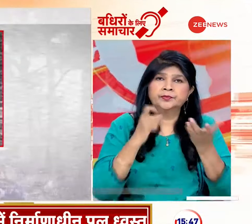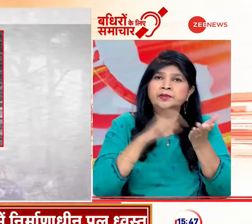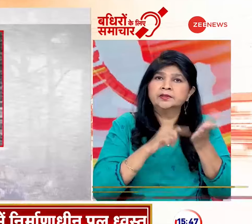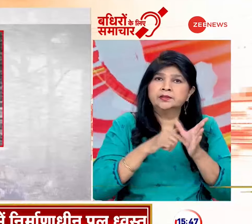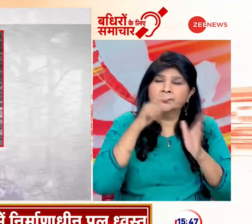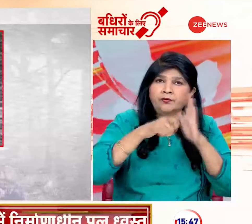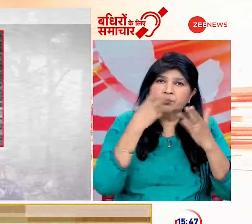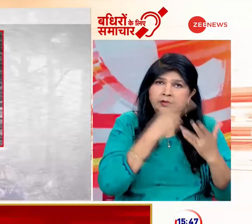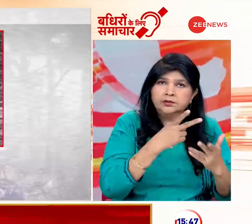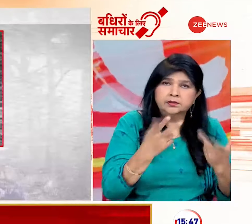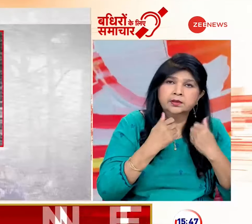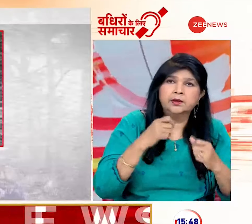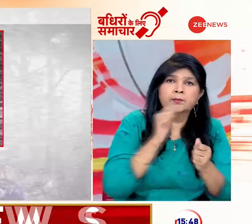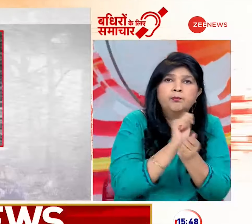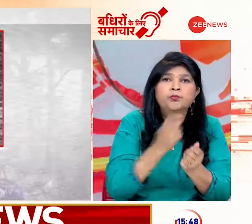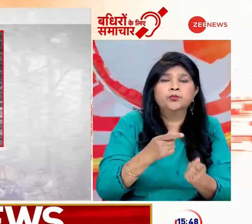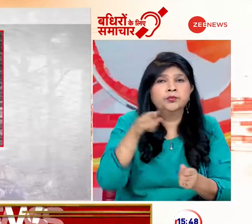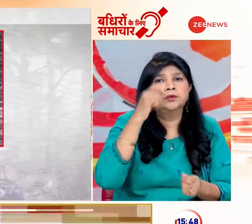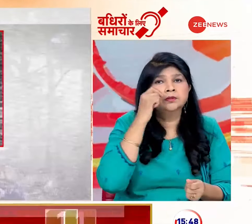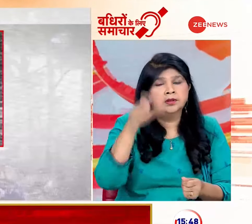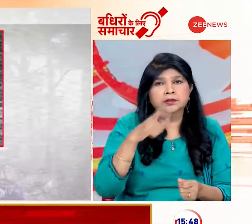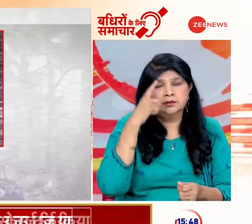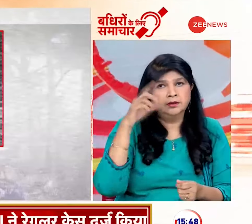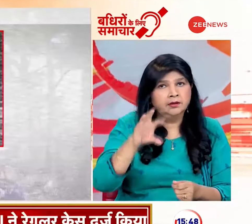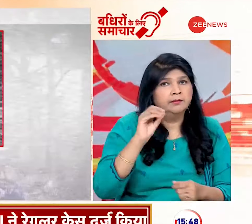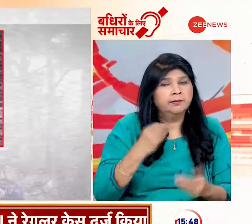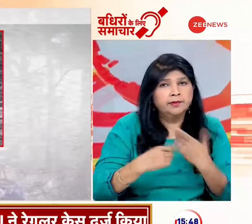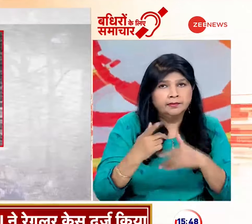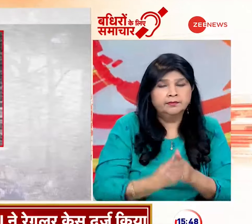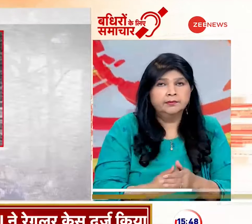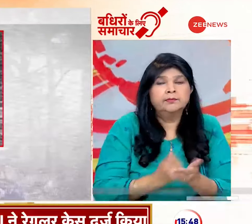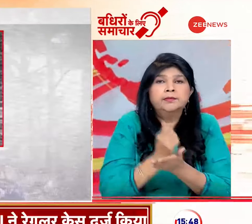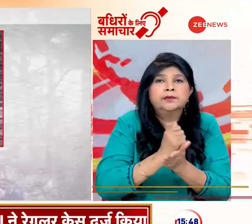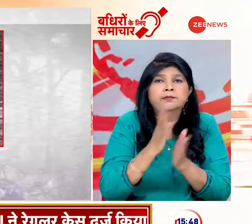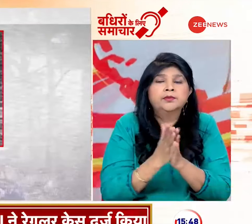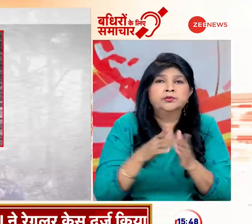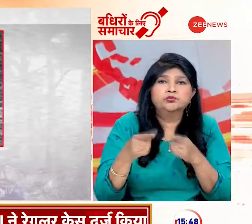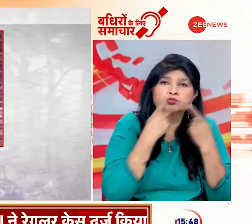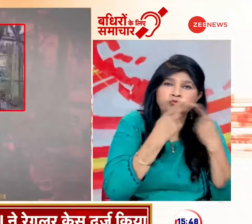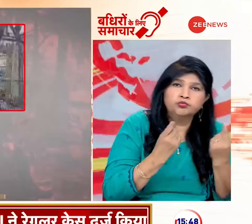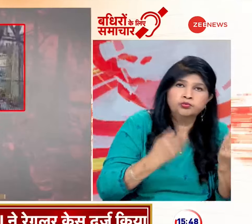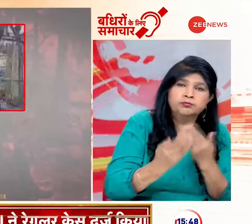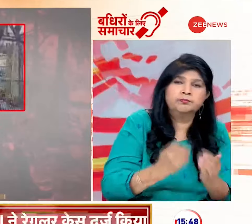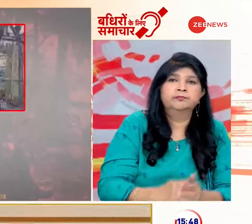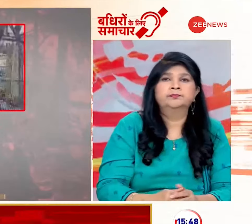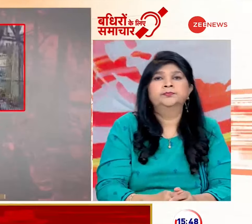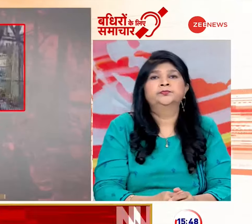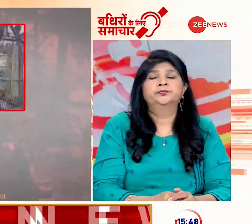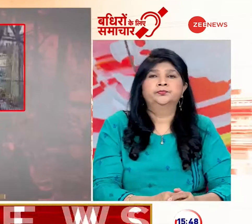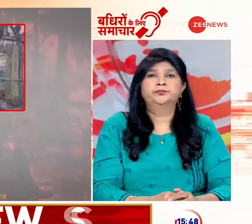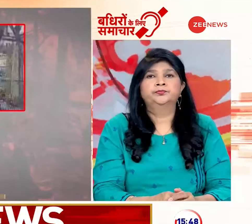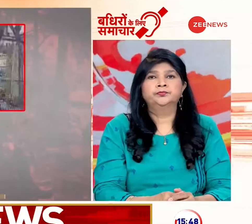हत्या का सीसीटीवी फुटेज सामने आने के बाद पुलिस हत्यारे की पहचान करने में जुट गई है।